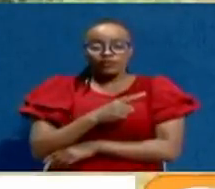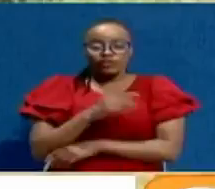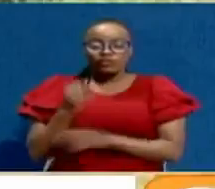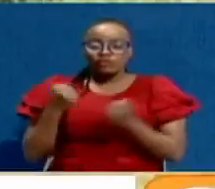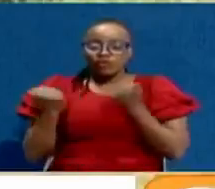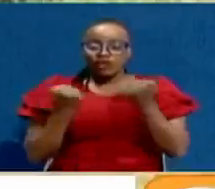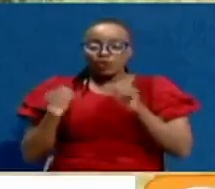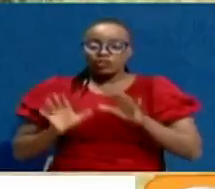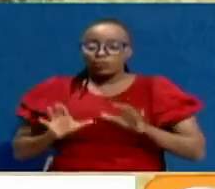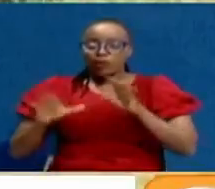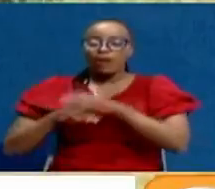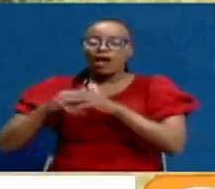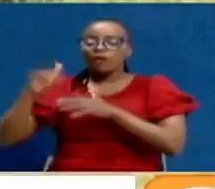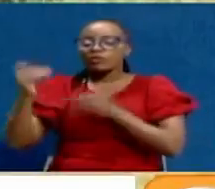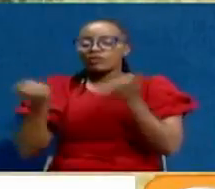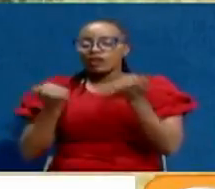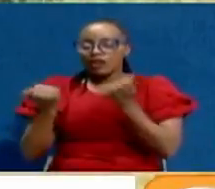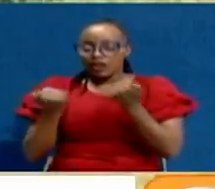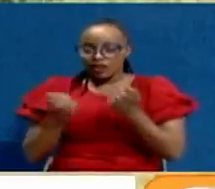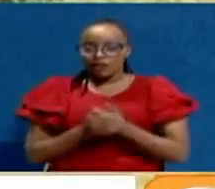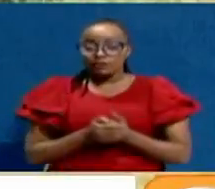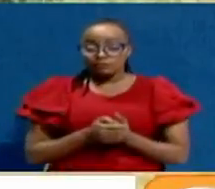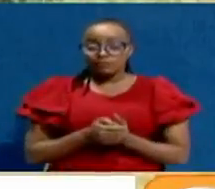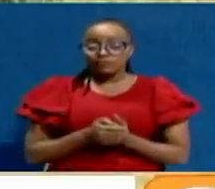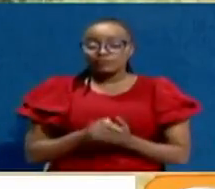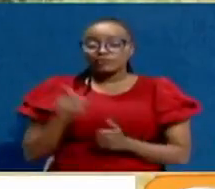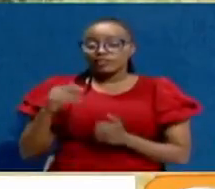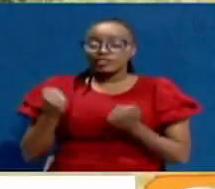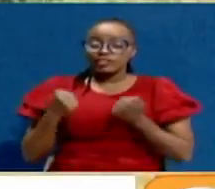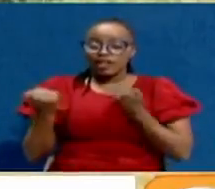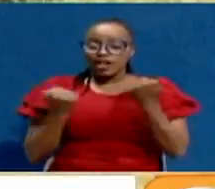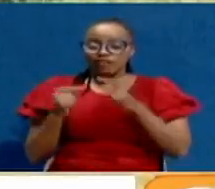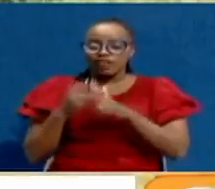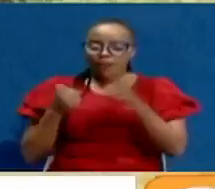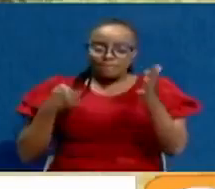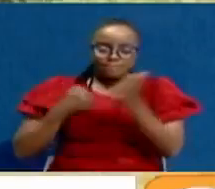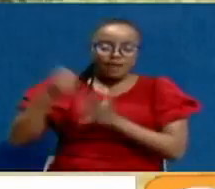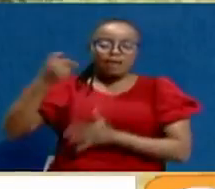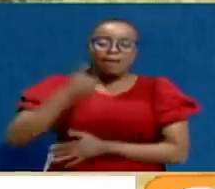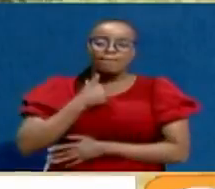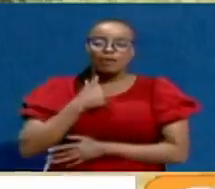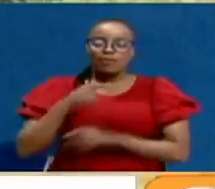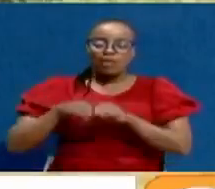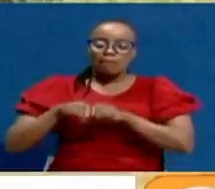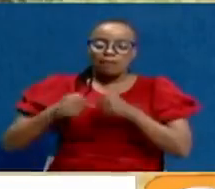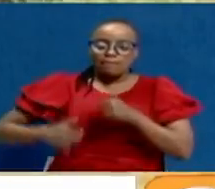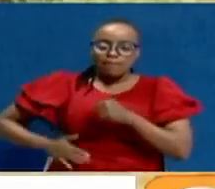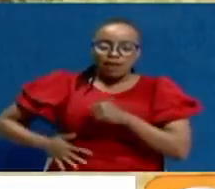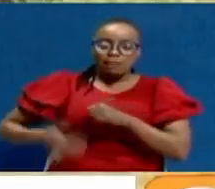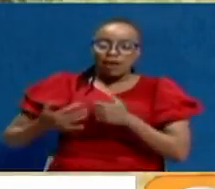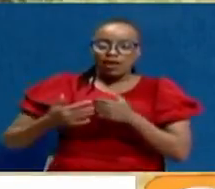gari nikasukuma nje gari ina moving vehicle. Sasa gari nyingine ikanipitia juu, ikanivunja mfupa.